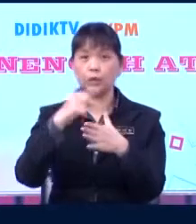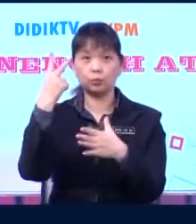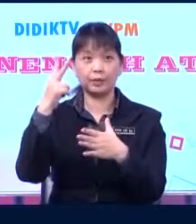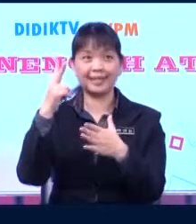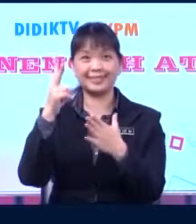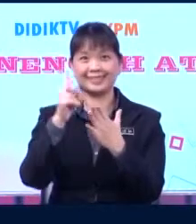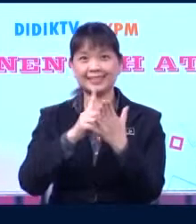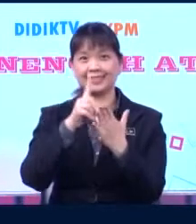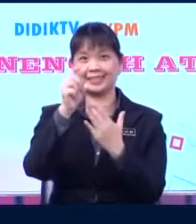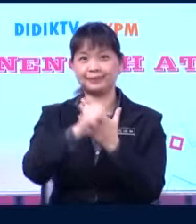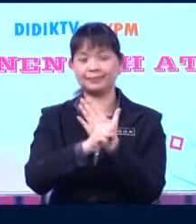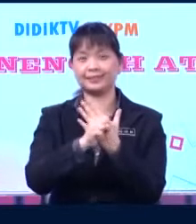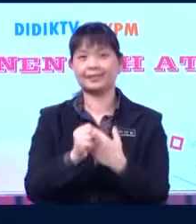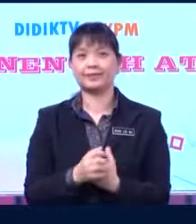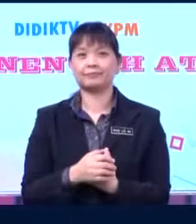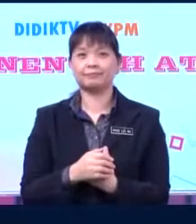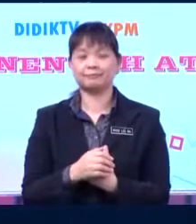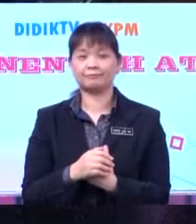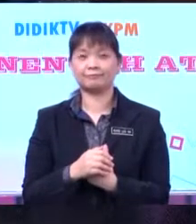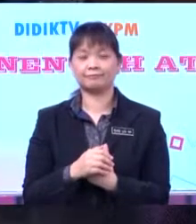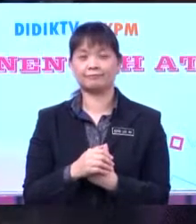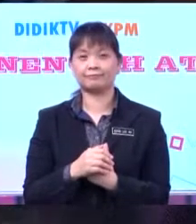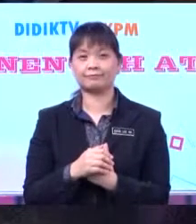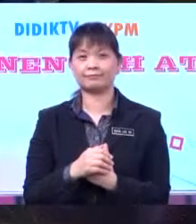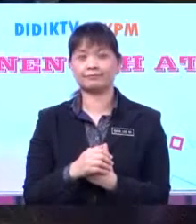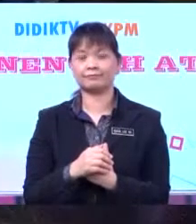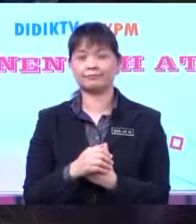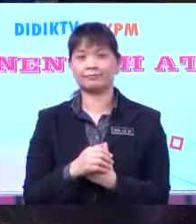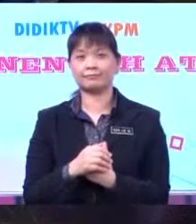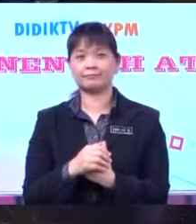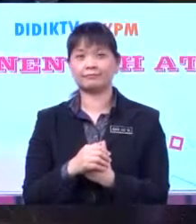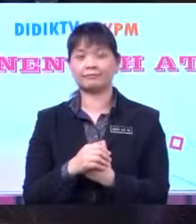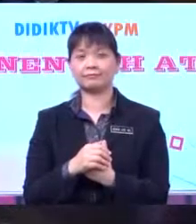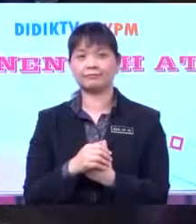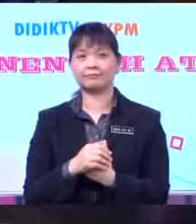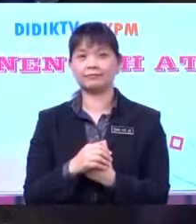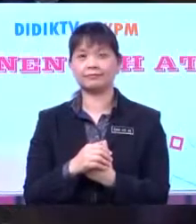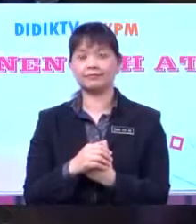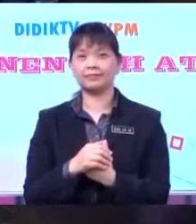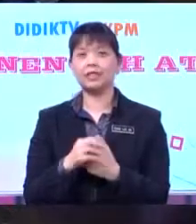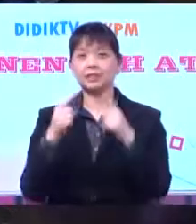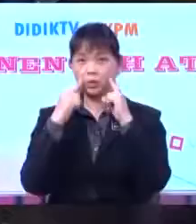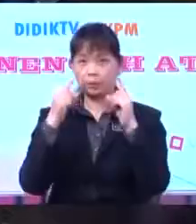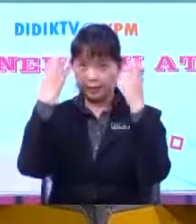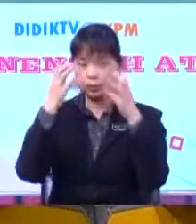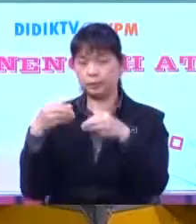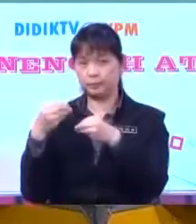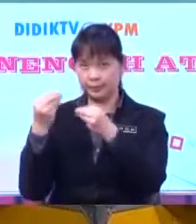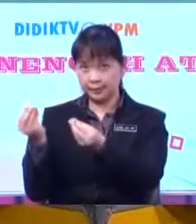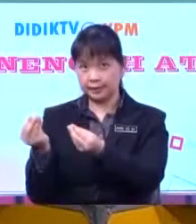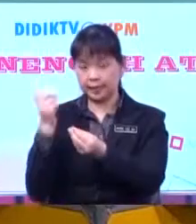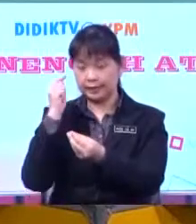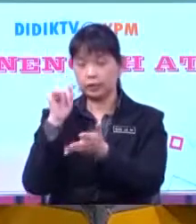lalu Api disini yang kita Carilah untuk setahun setahun